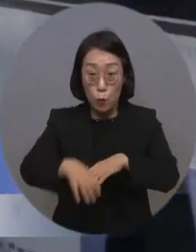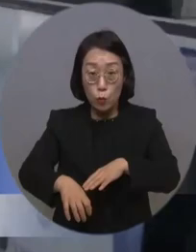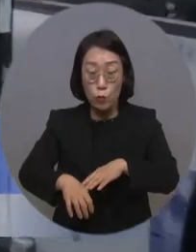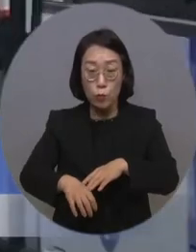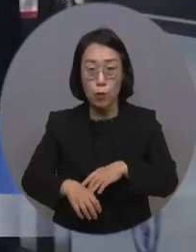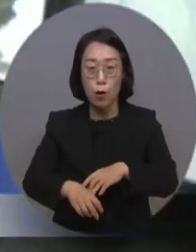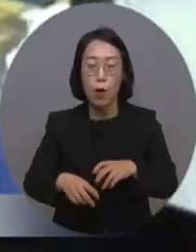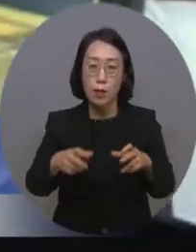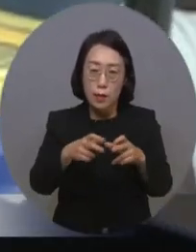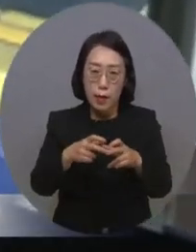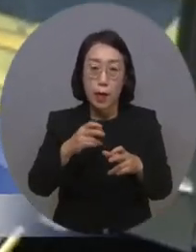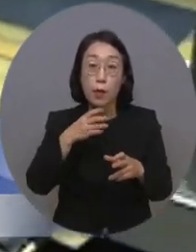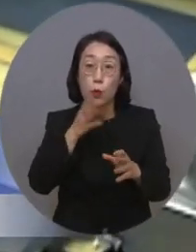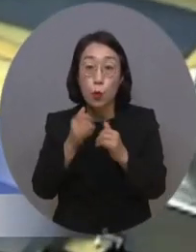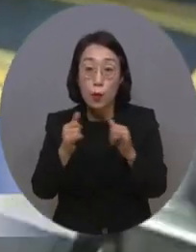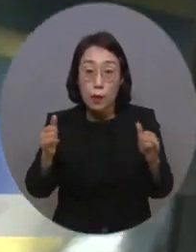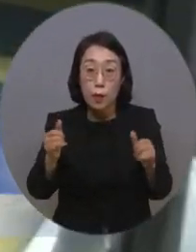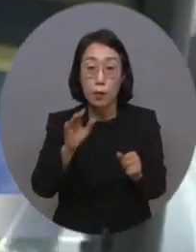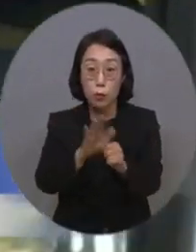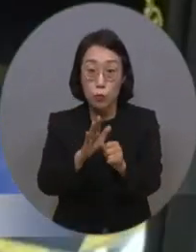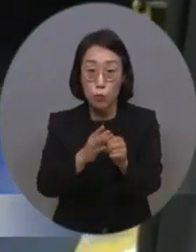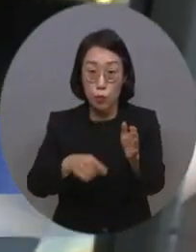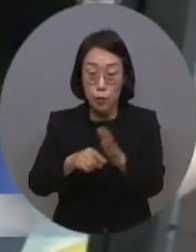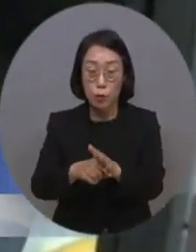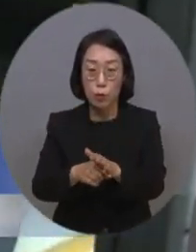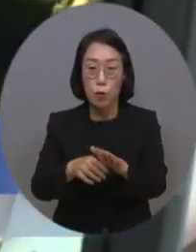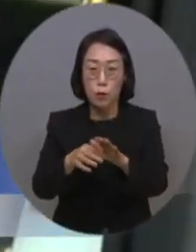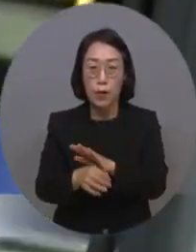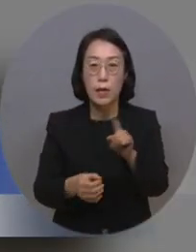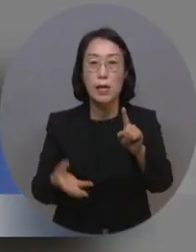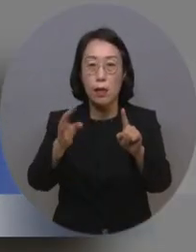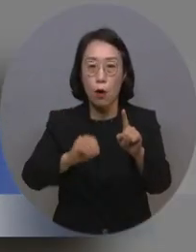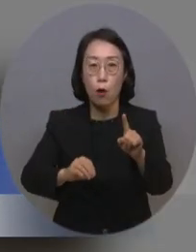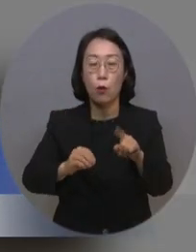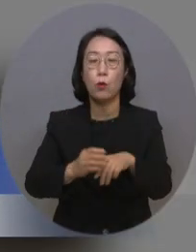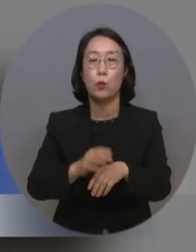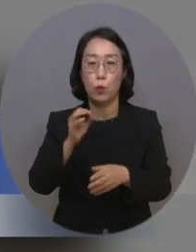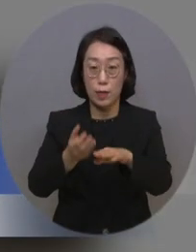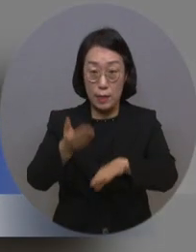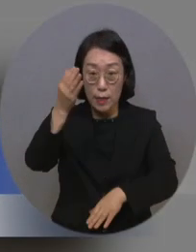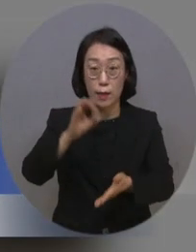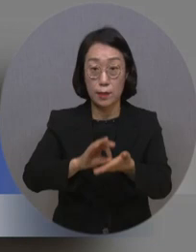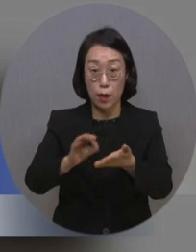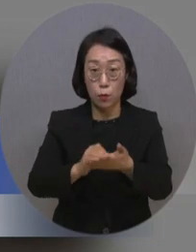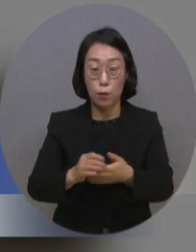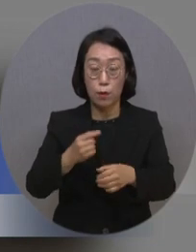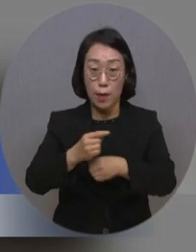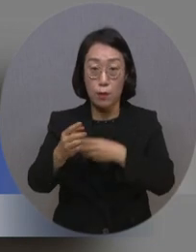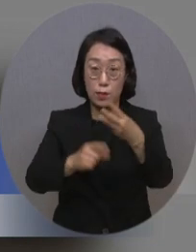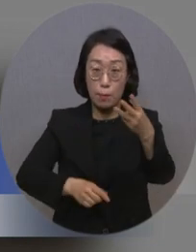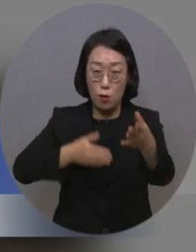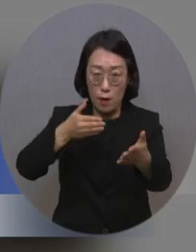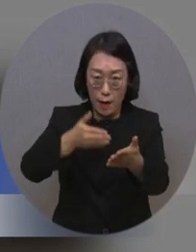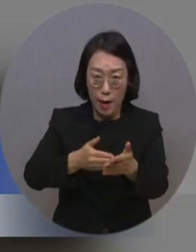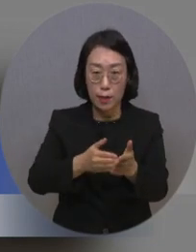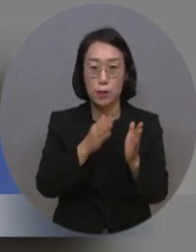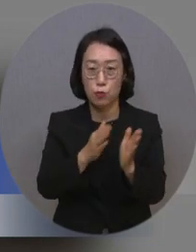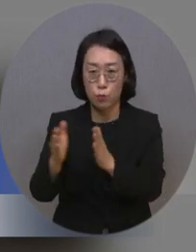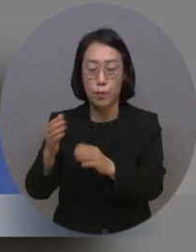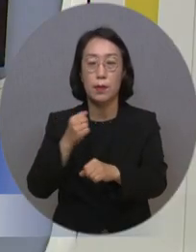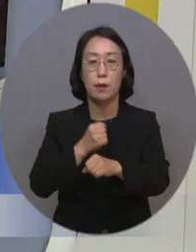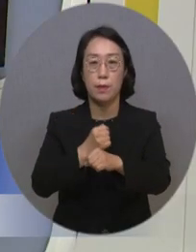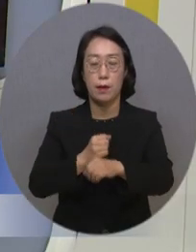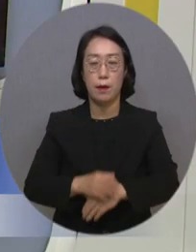교통약자 저상버스 예약 시스템 구축에 1억 5천만 원이 소요되고 내년 3월까지 개발이 진행될 예정이라고